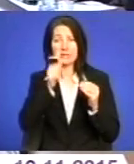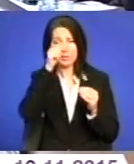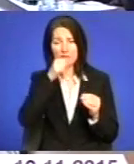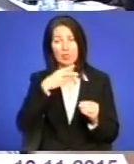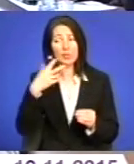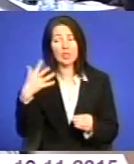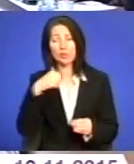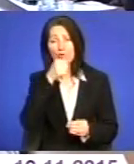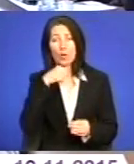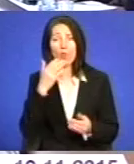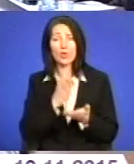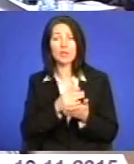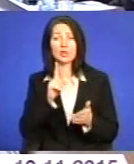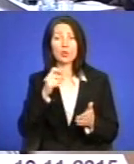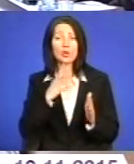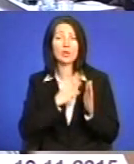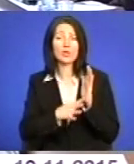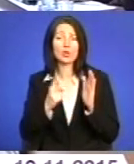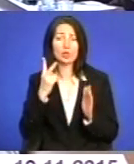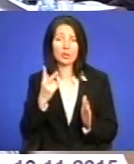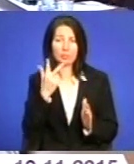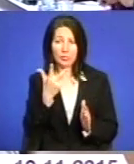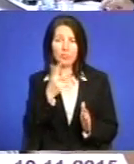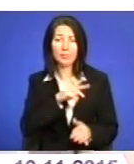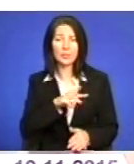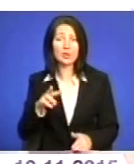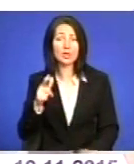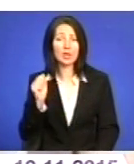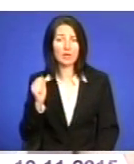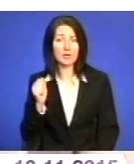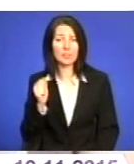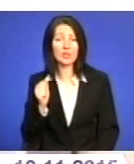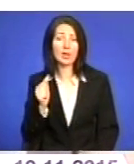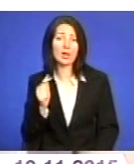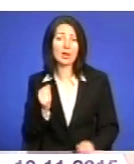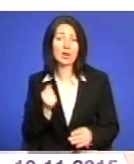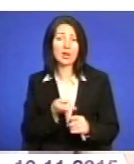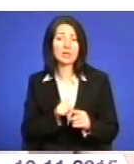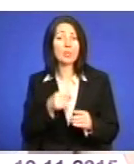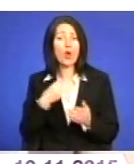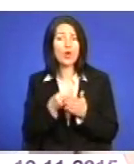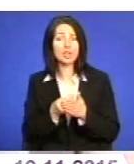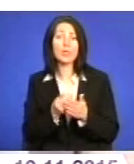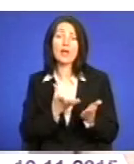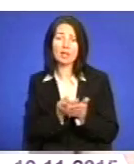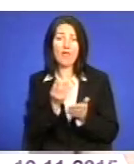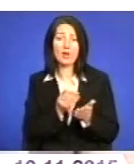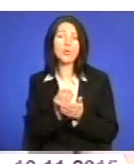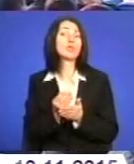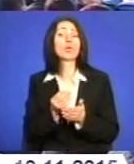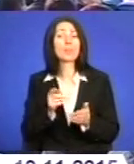2015 року склала 193,7 мільйона гривень. Власними коштами на виплату пенсій район забезпечений